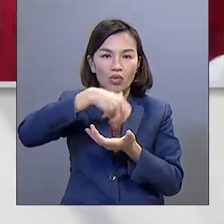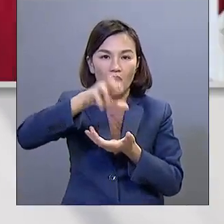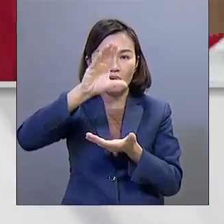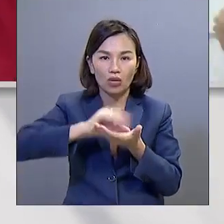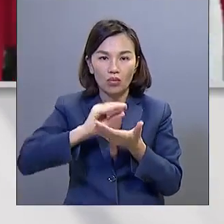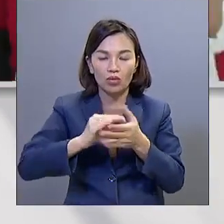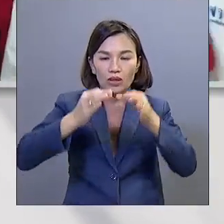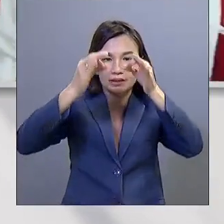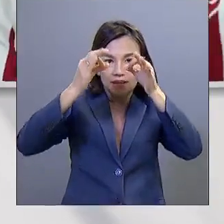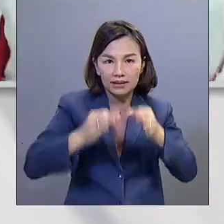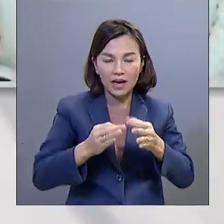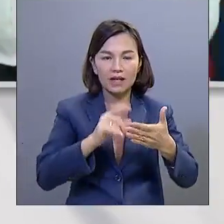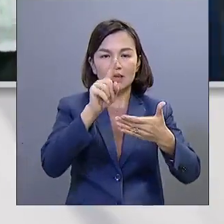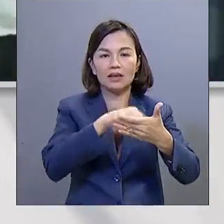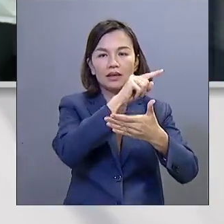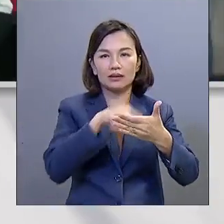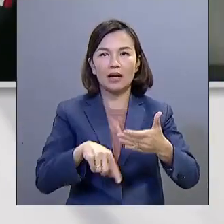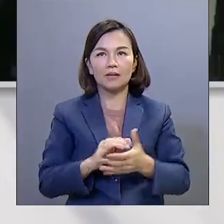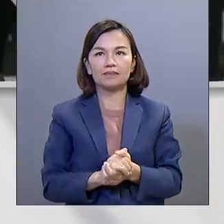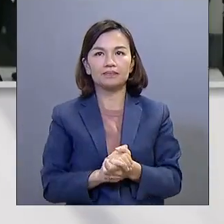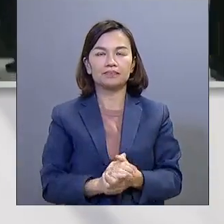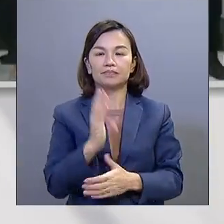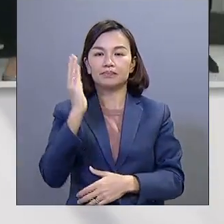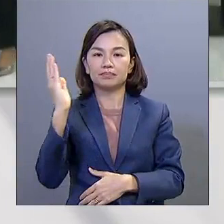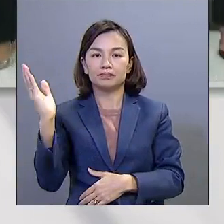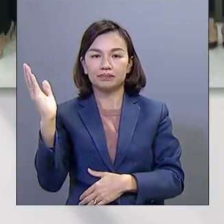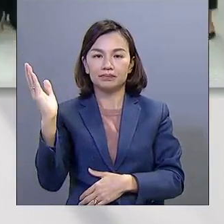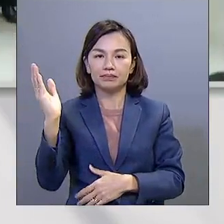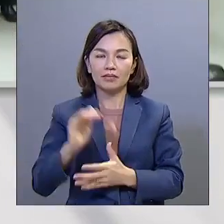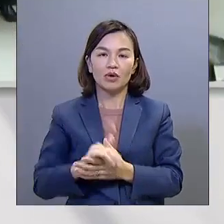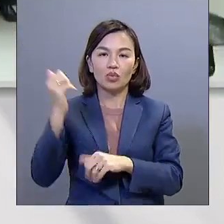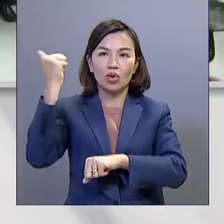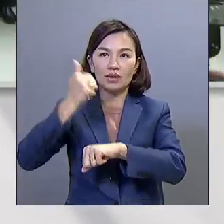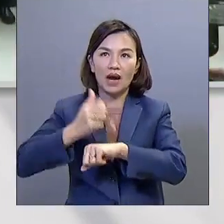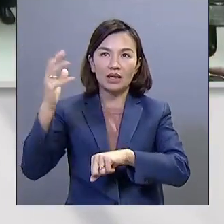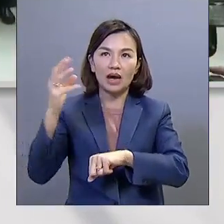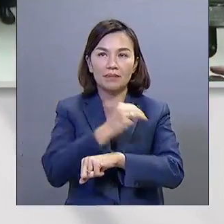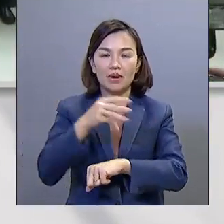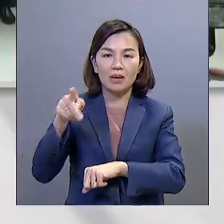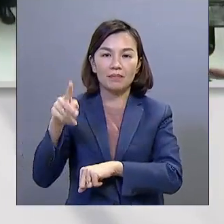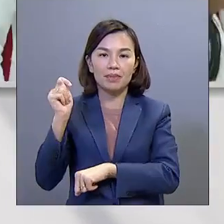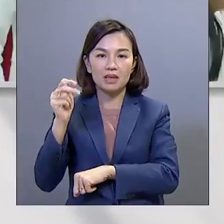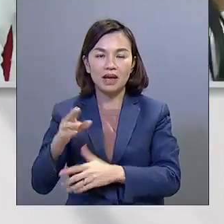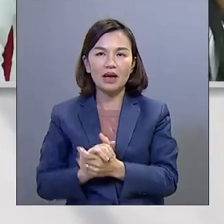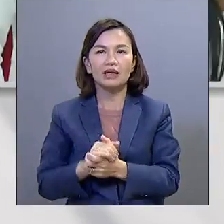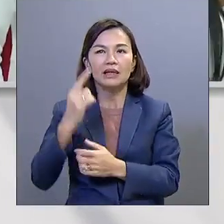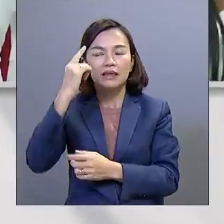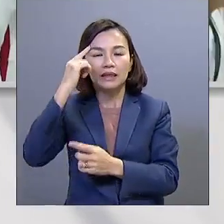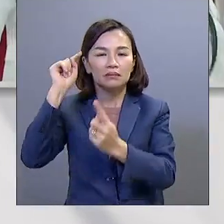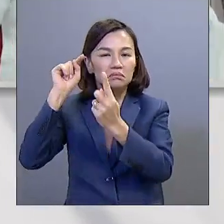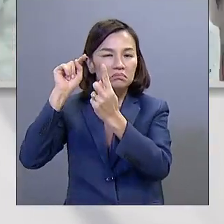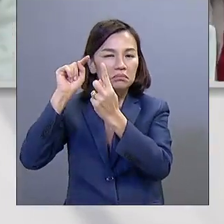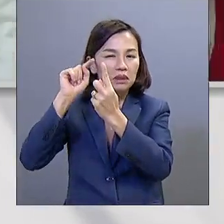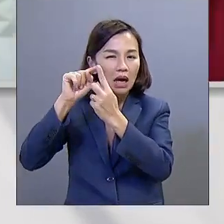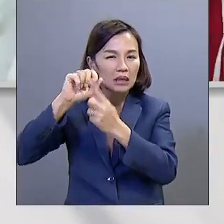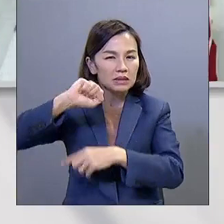สินใจเลือกตั้งที่จะมีขึ้นด้วยหมอชลน่านสีแก้วค่ะยอมรับว่าเพื่อไทยอาจไม่ชนะตามเป้าหมายแลนด์สไ